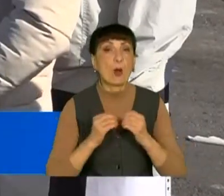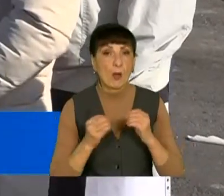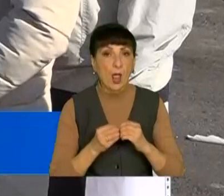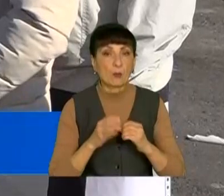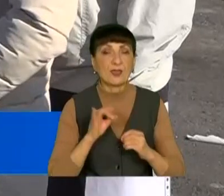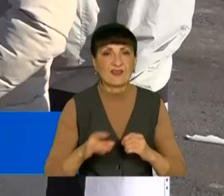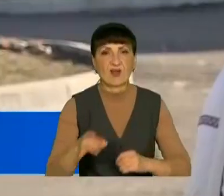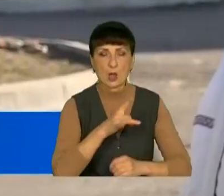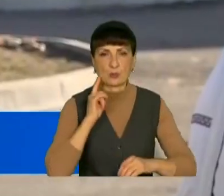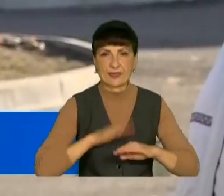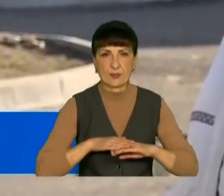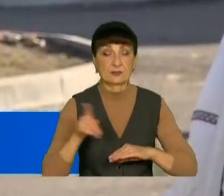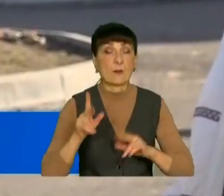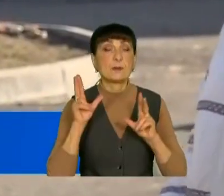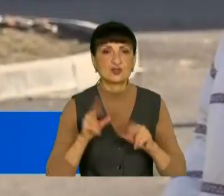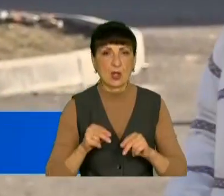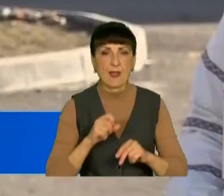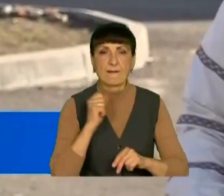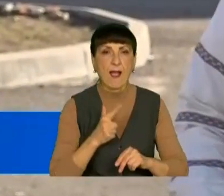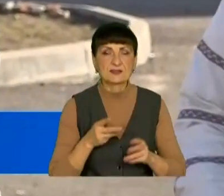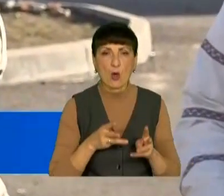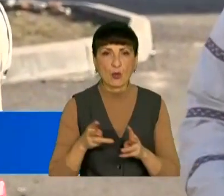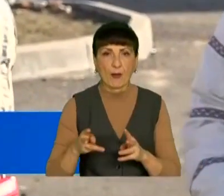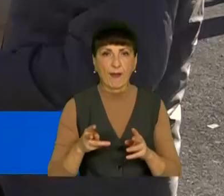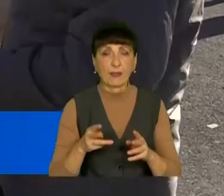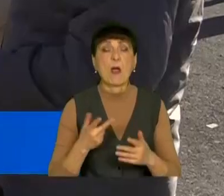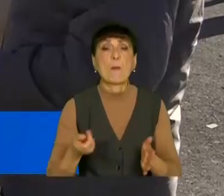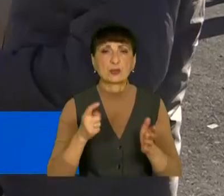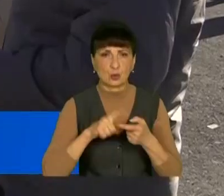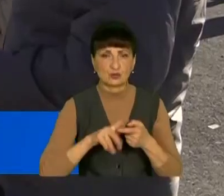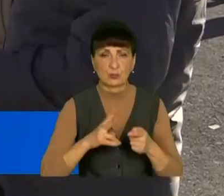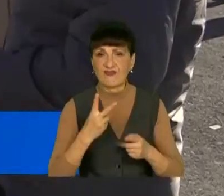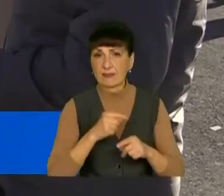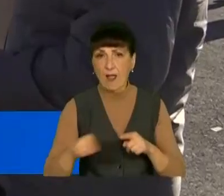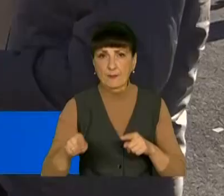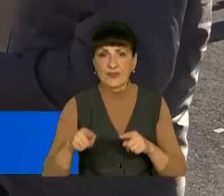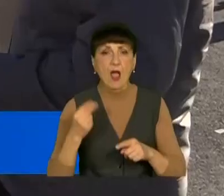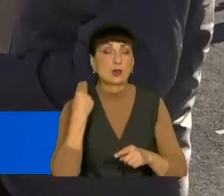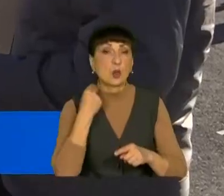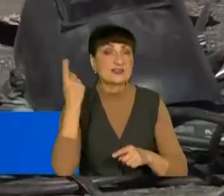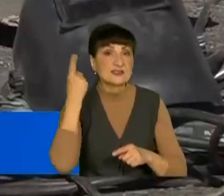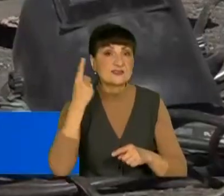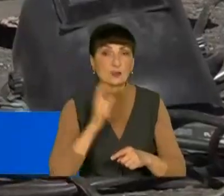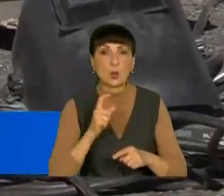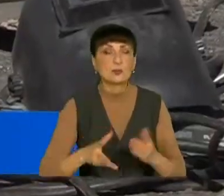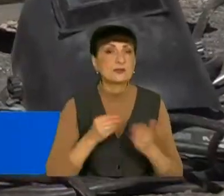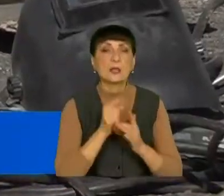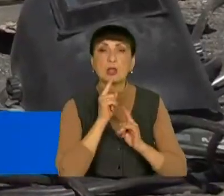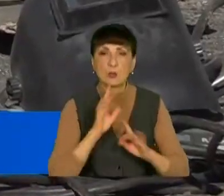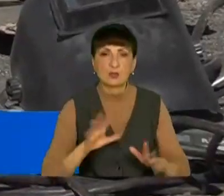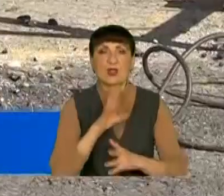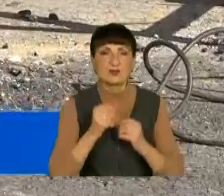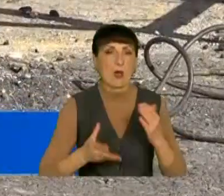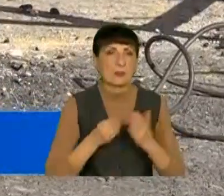новоселов в районном акимате. Там заверили, что газовое отопление подключат в ближайшие 2 дня. А неподъемный долг за свет жильцы покрывать не будут. Все